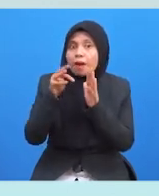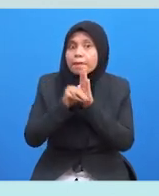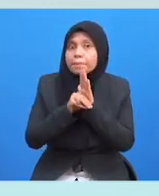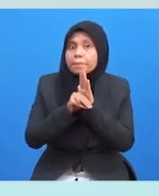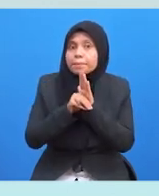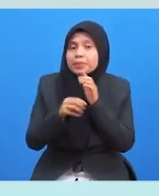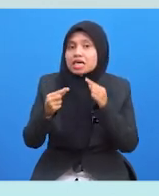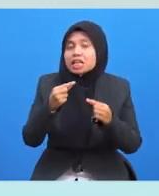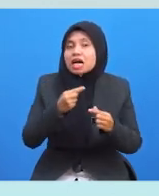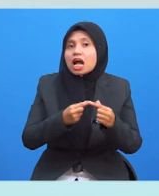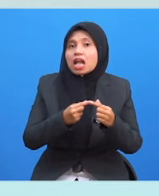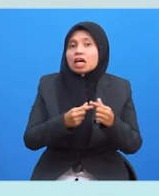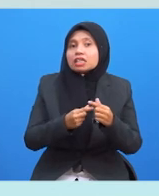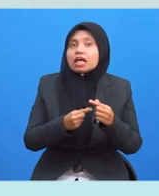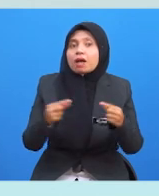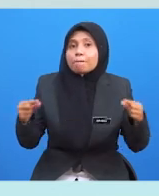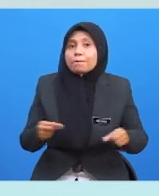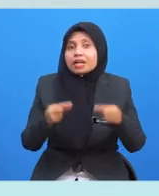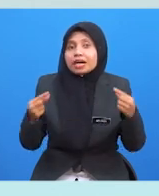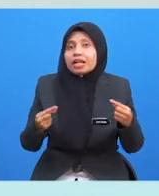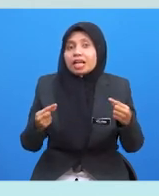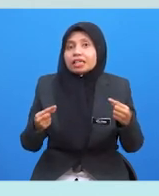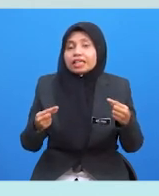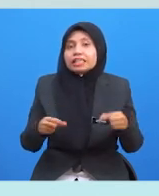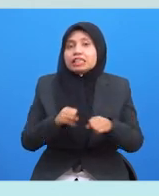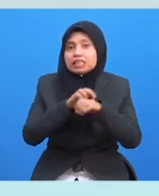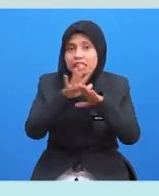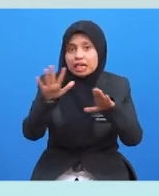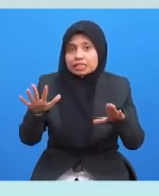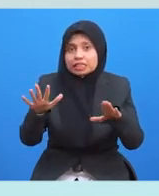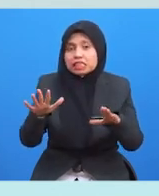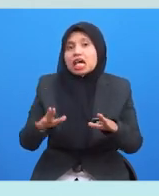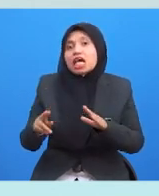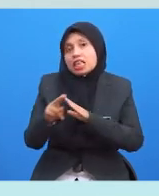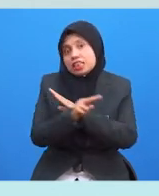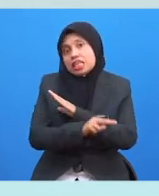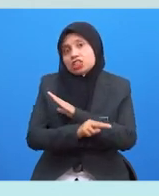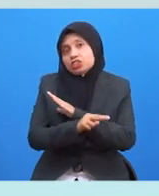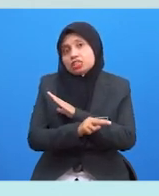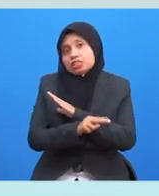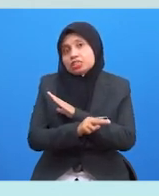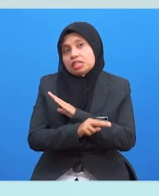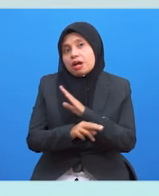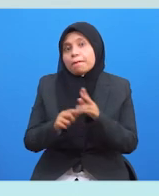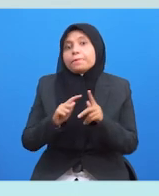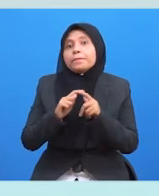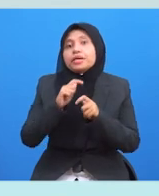menggalakkan integrasi nasional. Yang kedua, meningkatkan